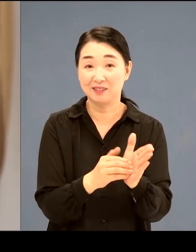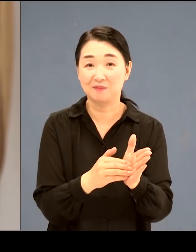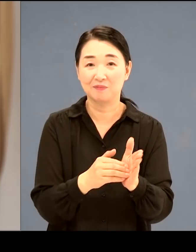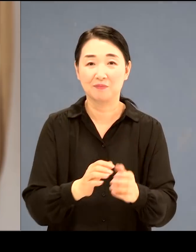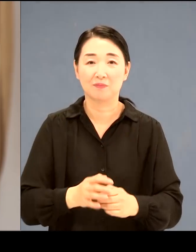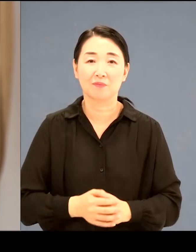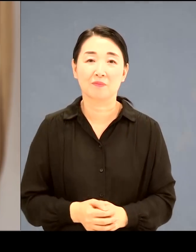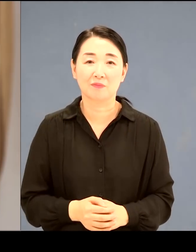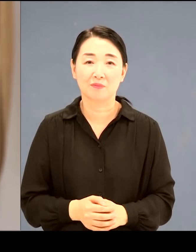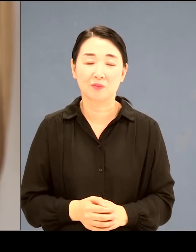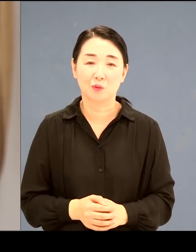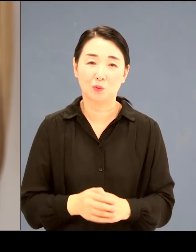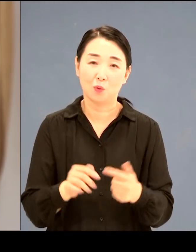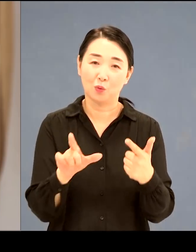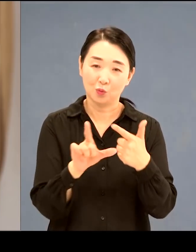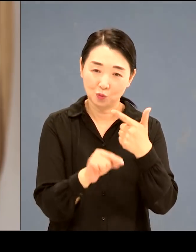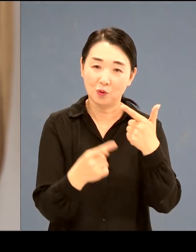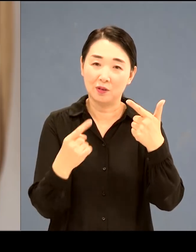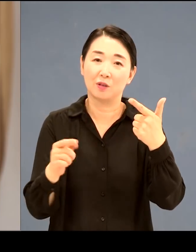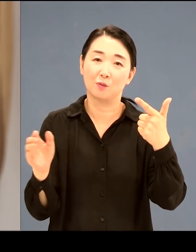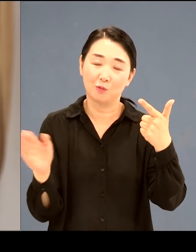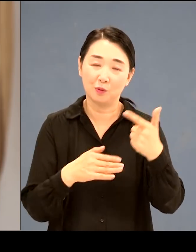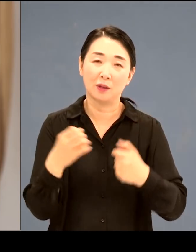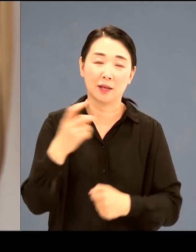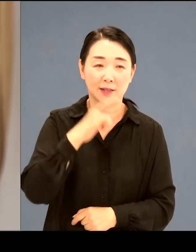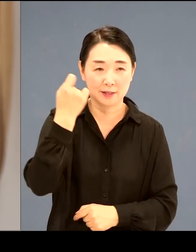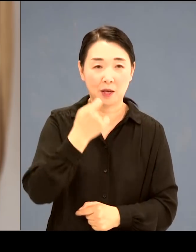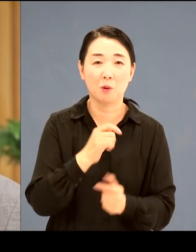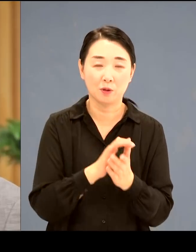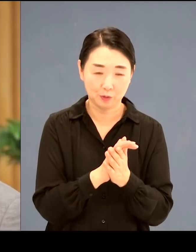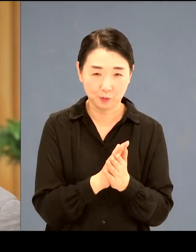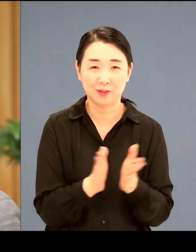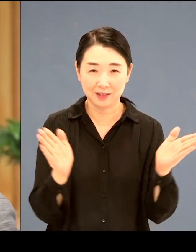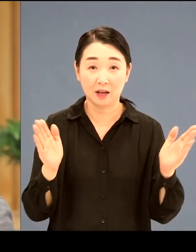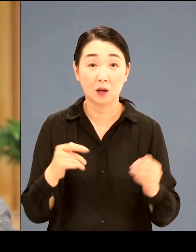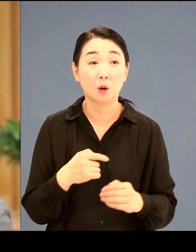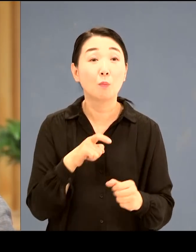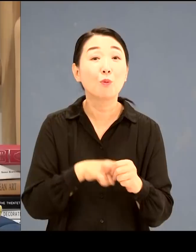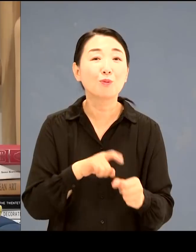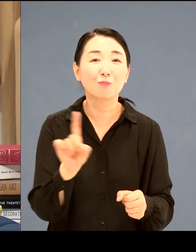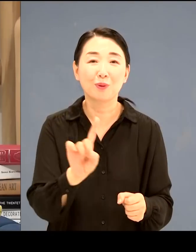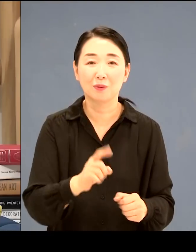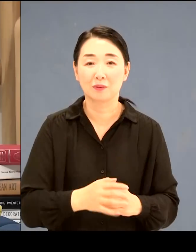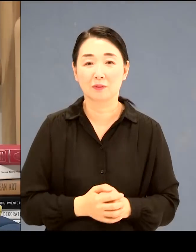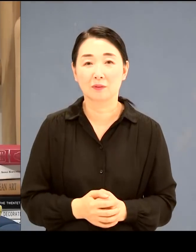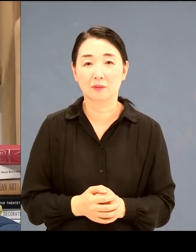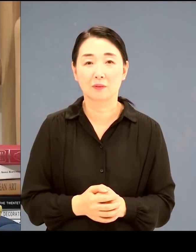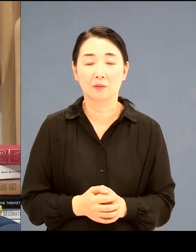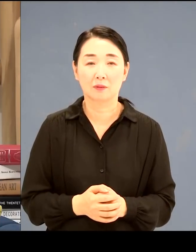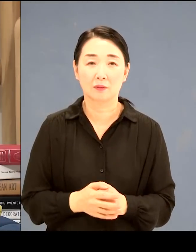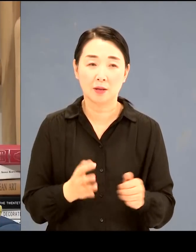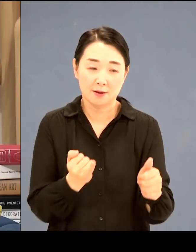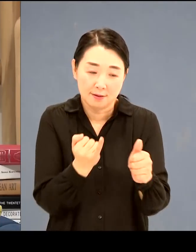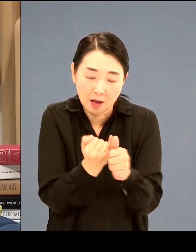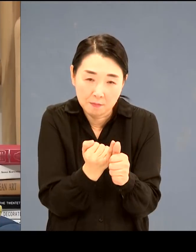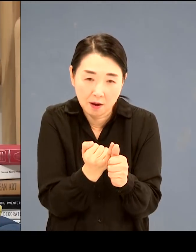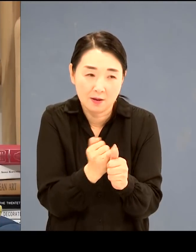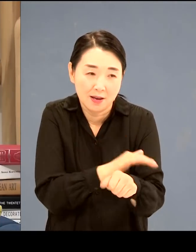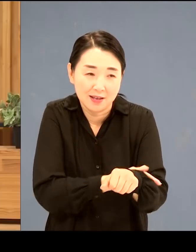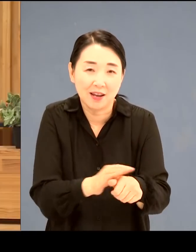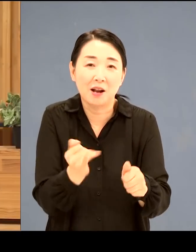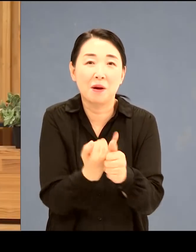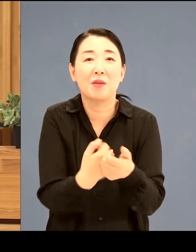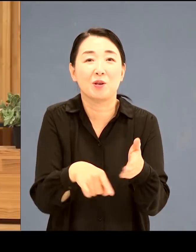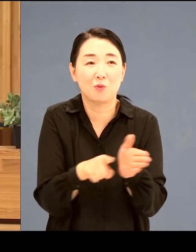드라마가 6월 1일부터 다시 새벽 기도를 시작했어요. 무슨 목적으로? 배우자 기도를 목적으로. 배우자 기도. 그러니까